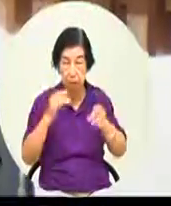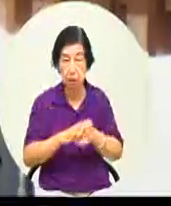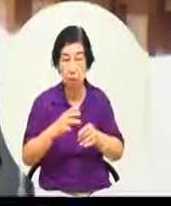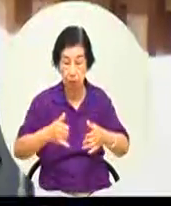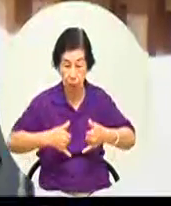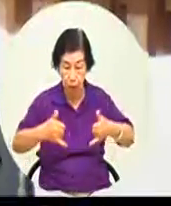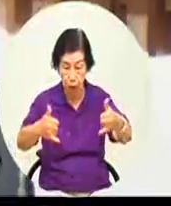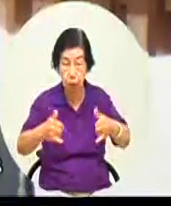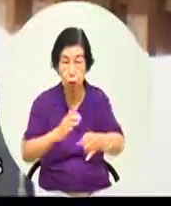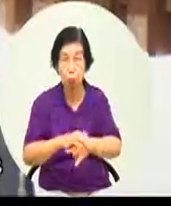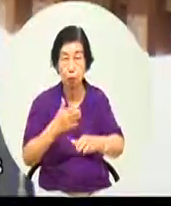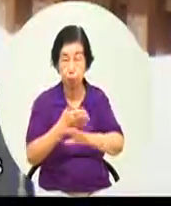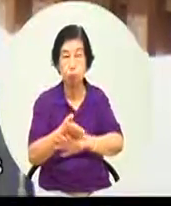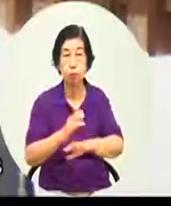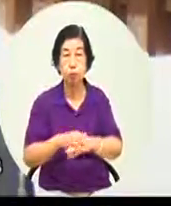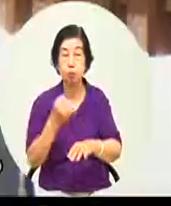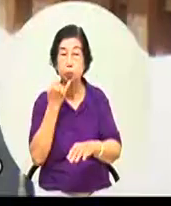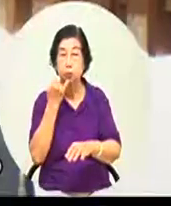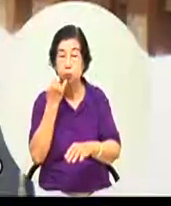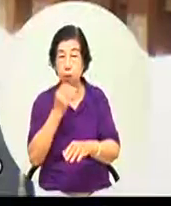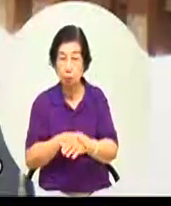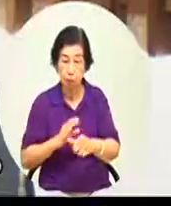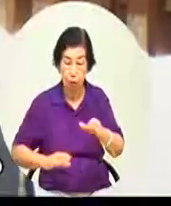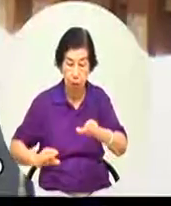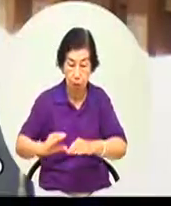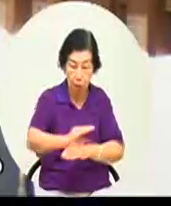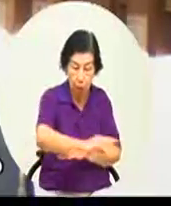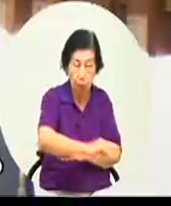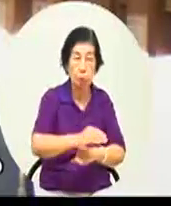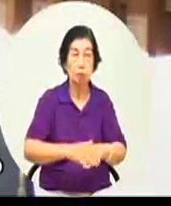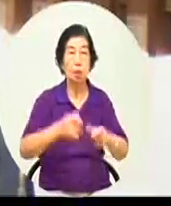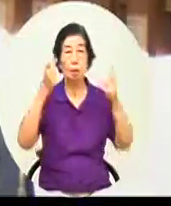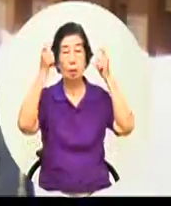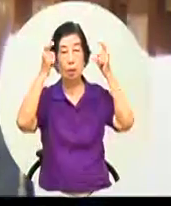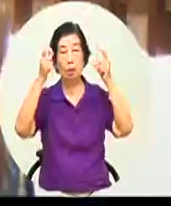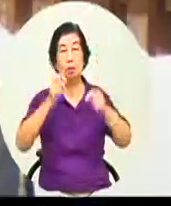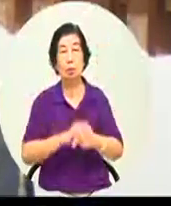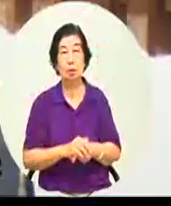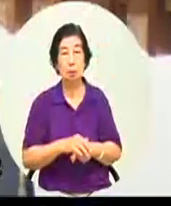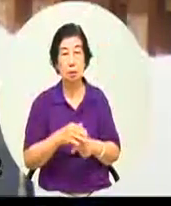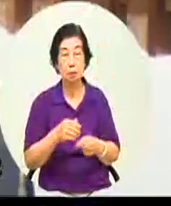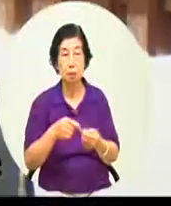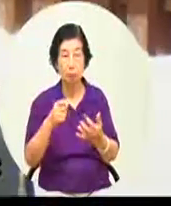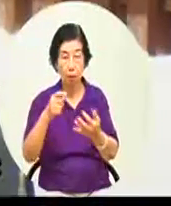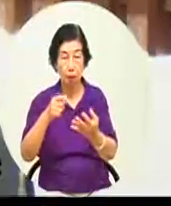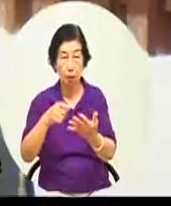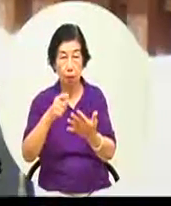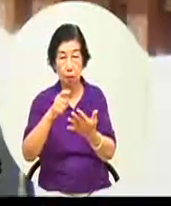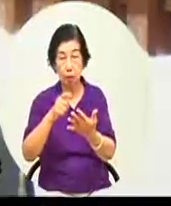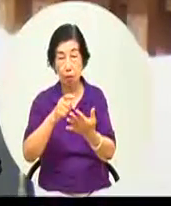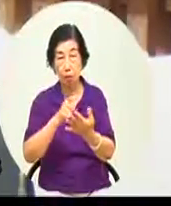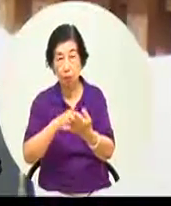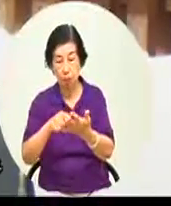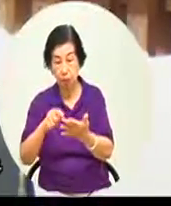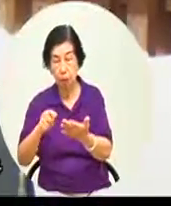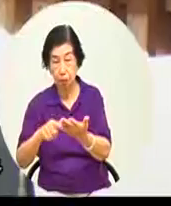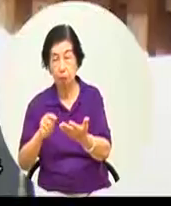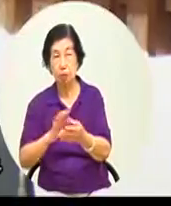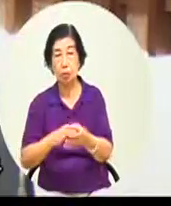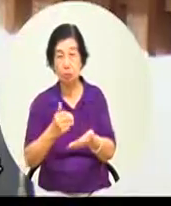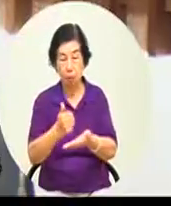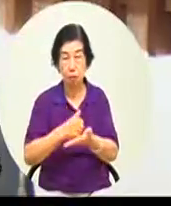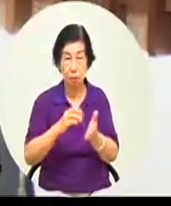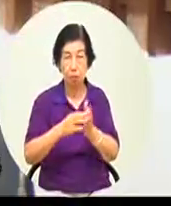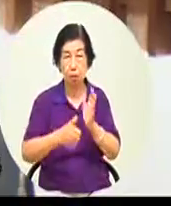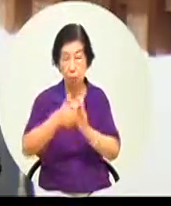中心嘛，咱高雄市的市中心嘛，哈，拢爱经过遐啦，哈，啊，以上几点的时阵哈，而且咱呢。局长呢，来关